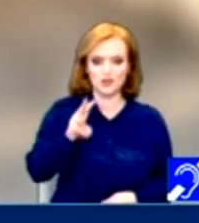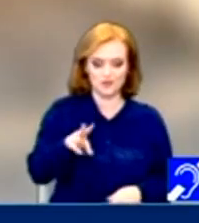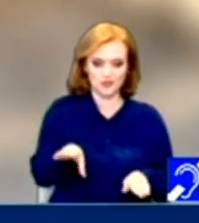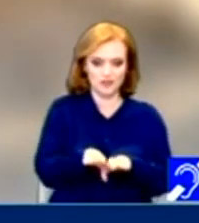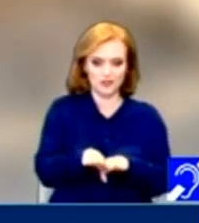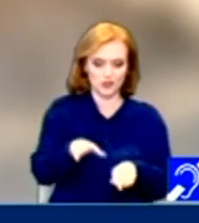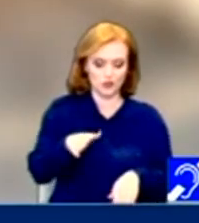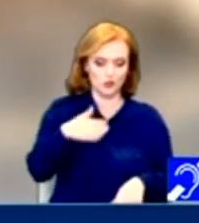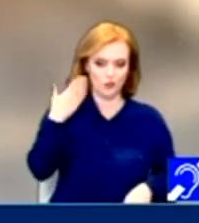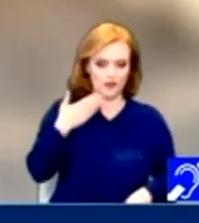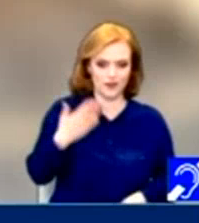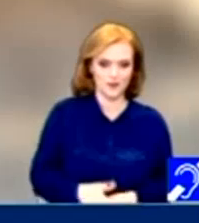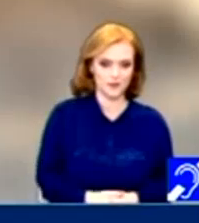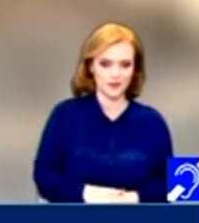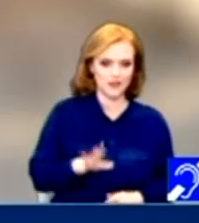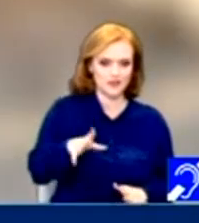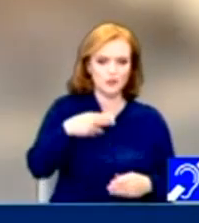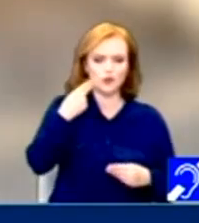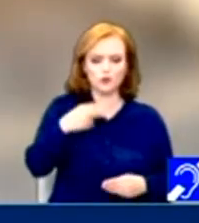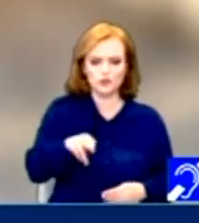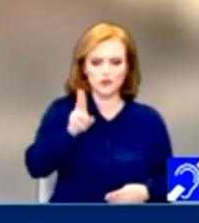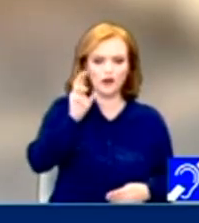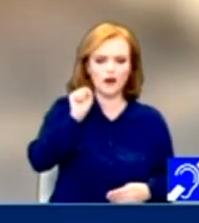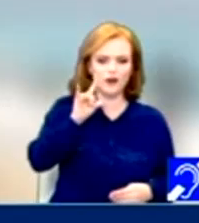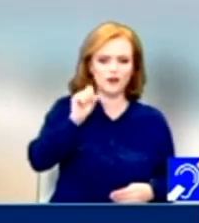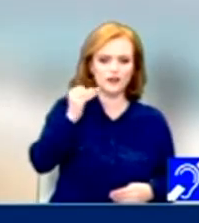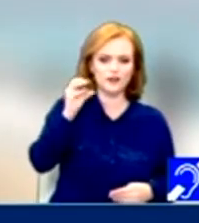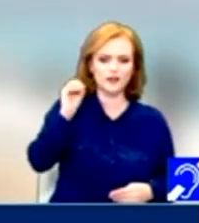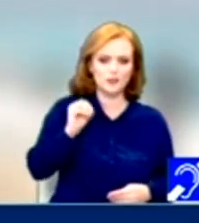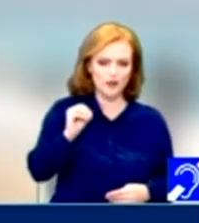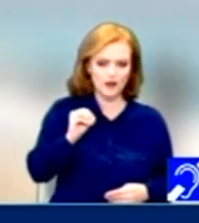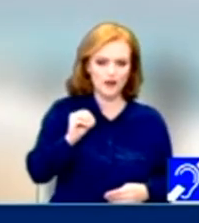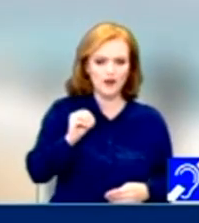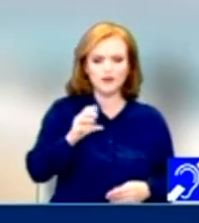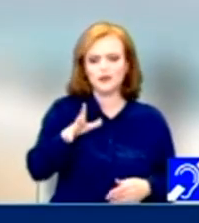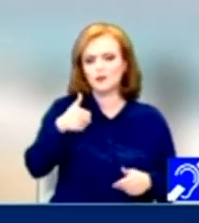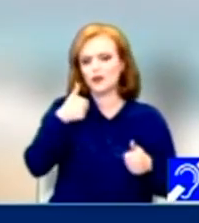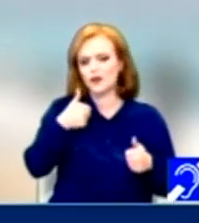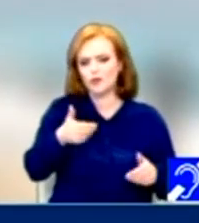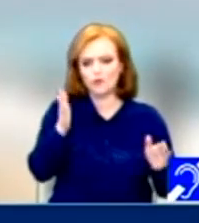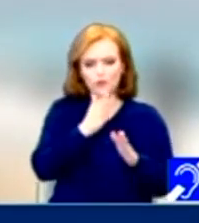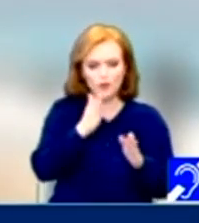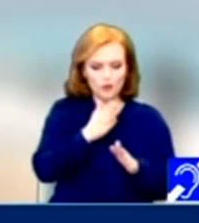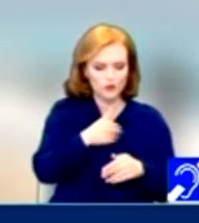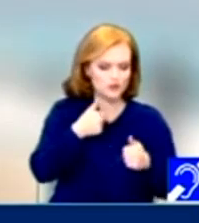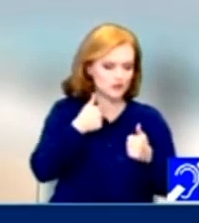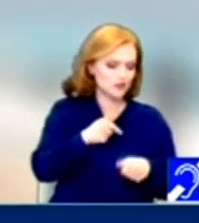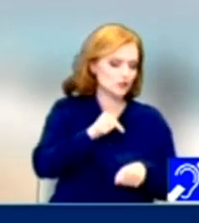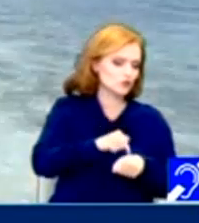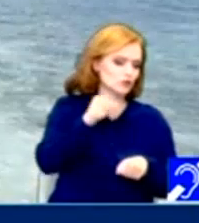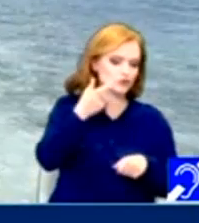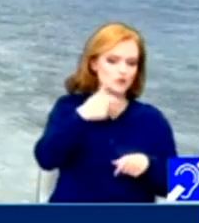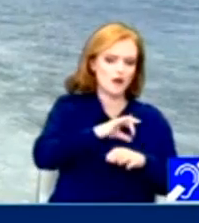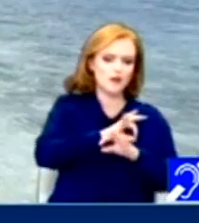bună climă am găsit-o în Caraibe. 3 luni cât stau eu acolo, nu transpir absolut deloc. Temperatura fiind